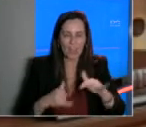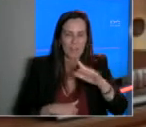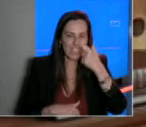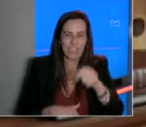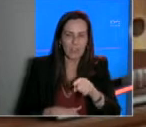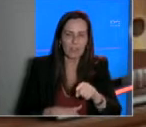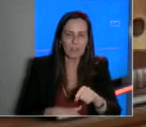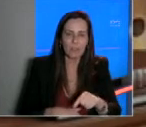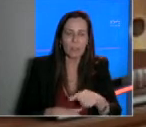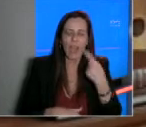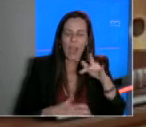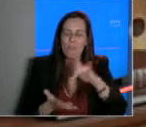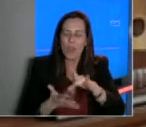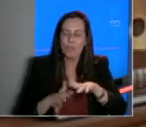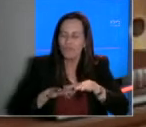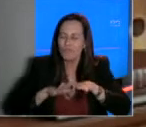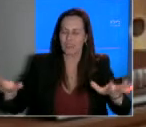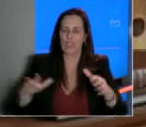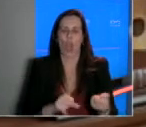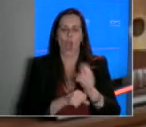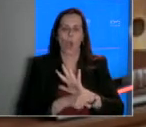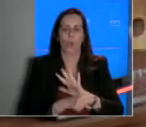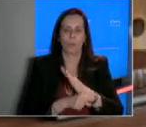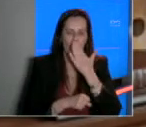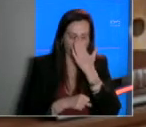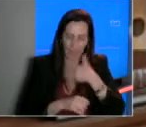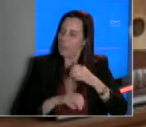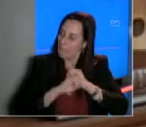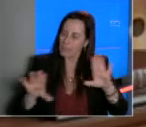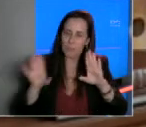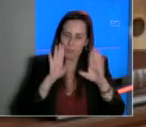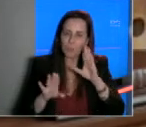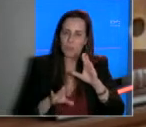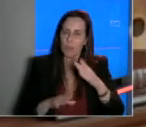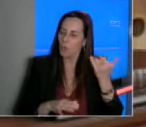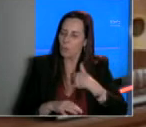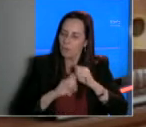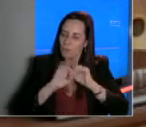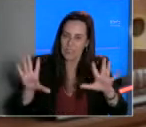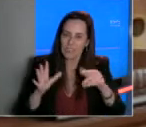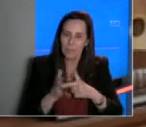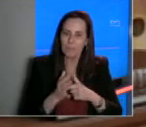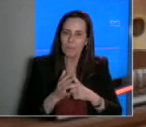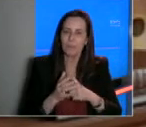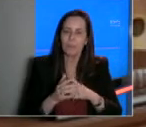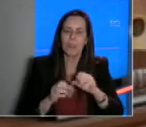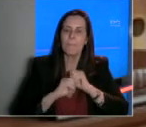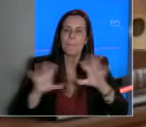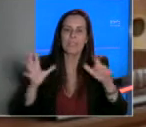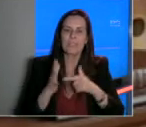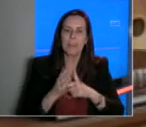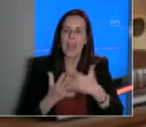היא... אחד ממוקדי הנגע הגדולים ביותר. אני פרסמתי בפייסבוק שלי, אני מפרסם כל הזמן אגרות,